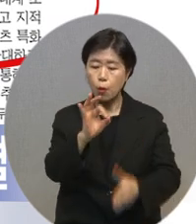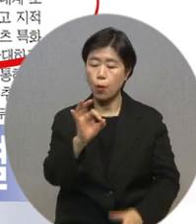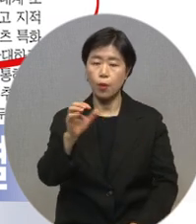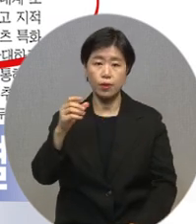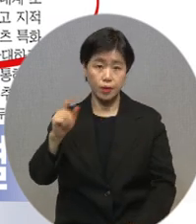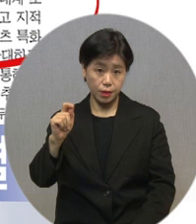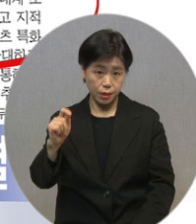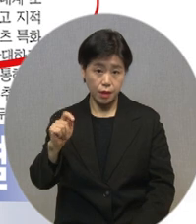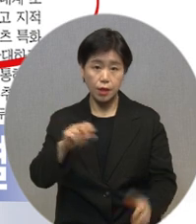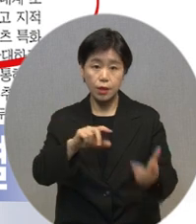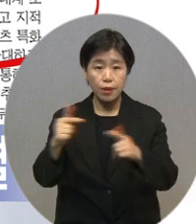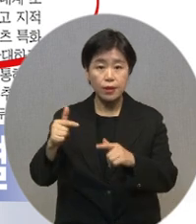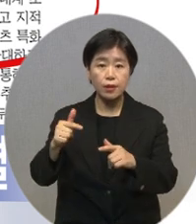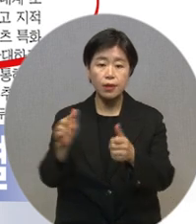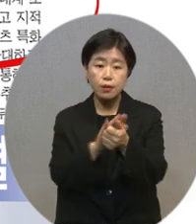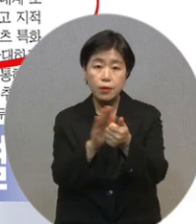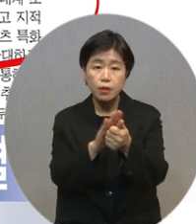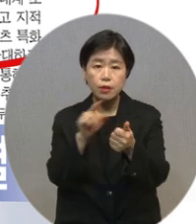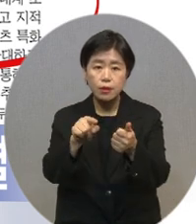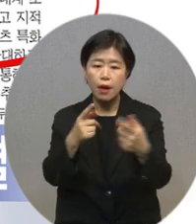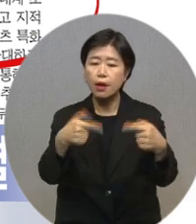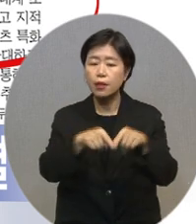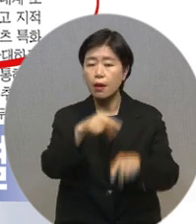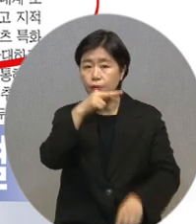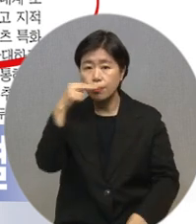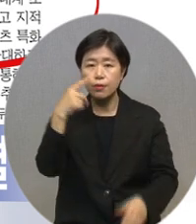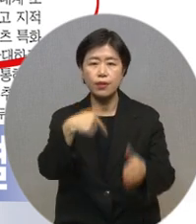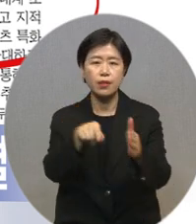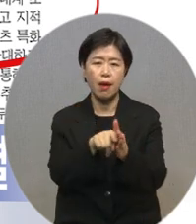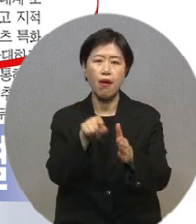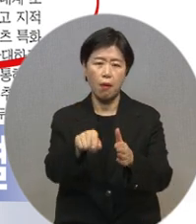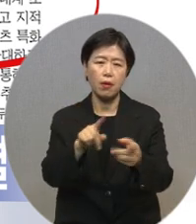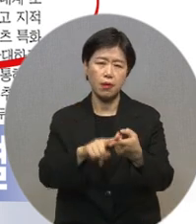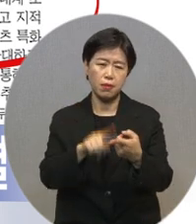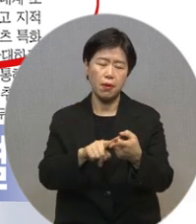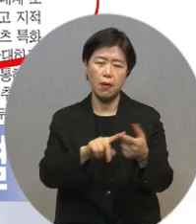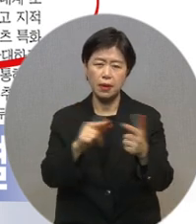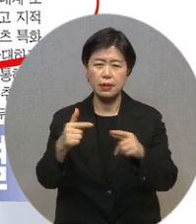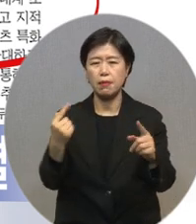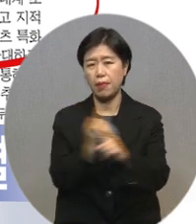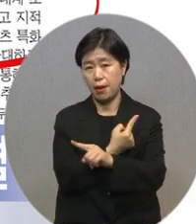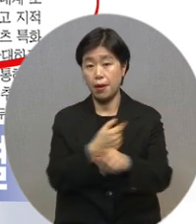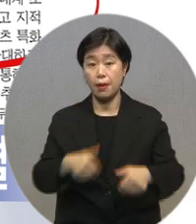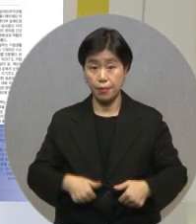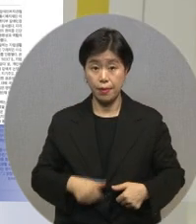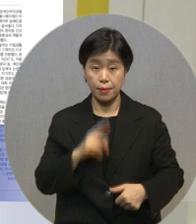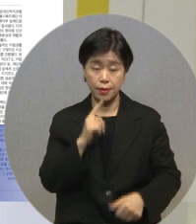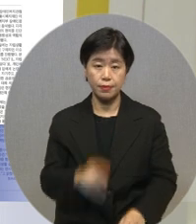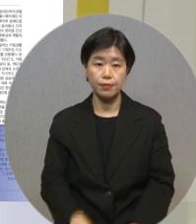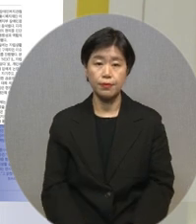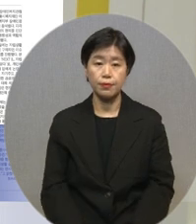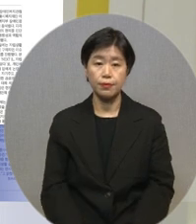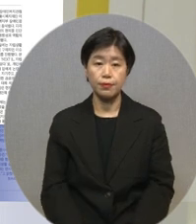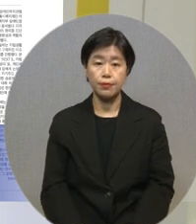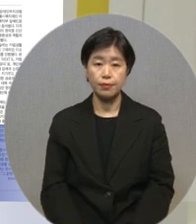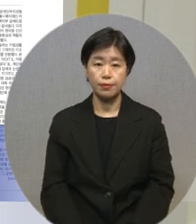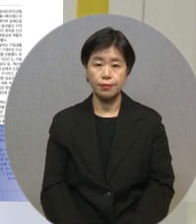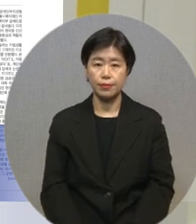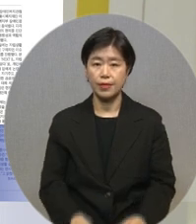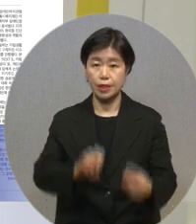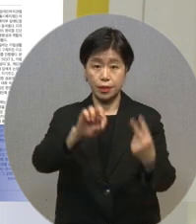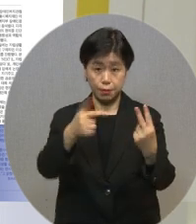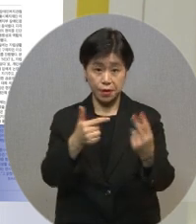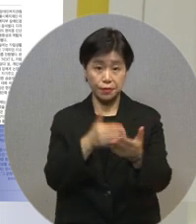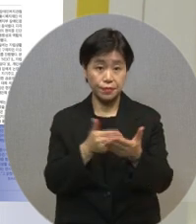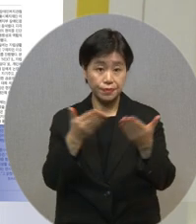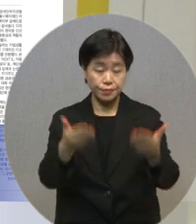위해 상생하는 ott 산업 생태계 조성이 필요하다고 지적했습니다 계속해서 장애인 신문